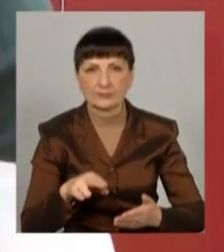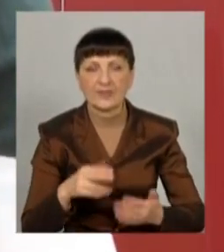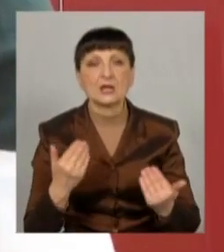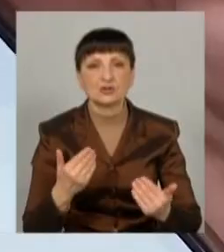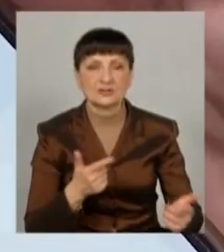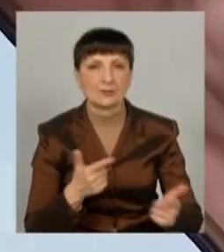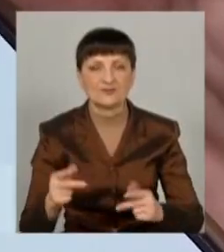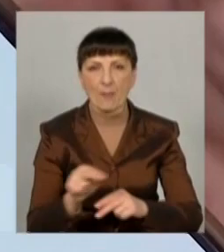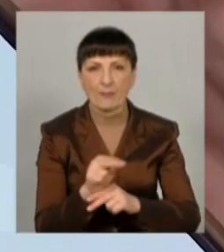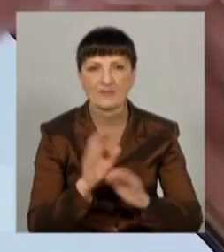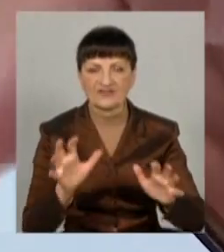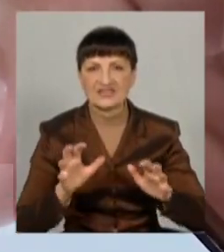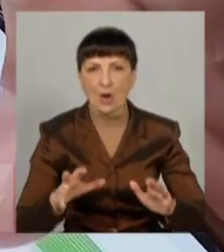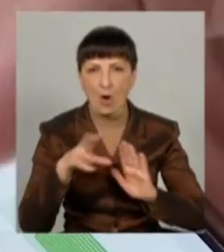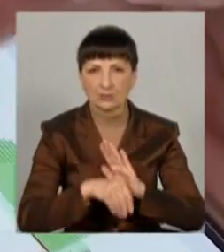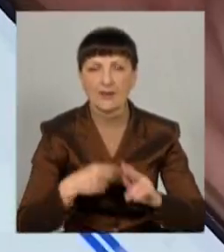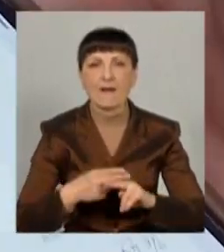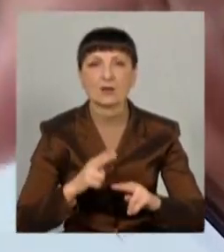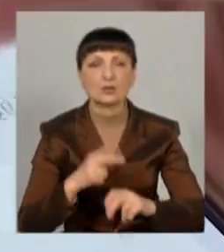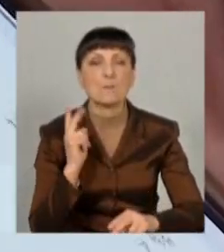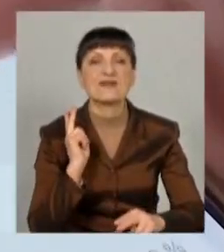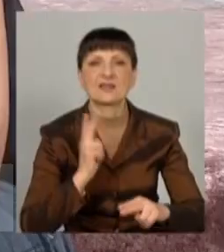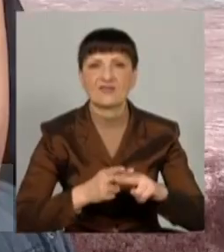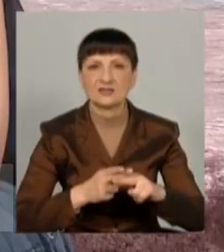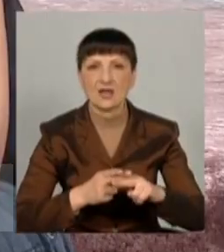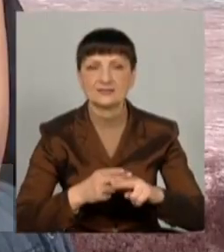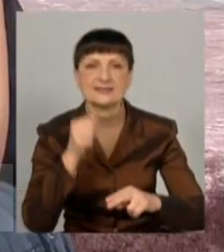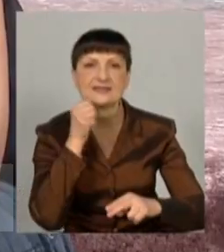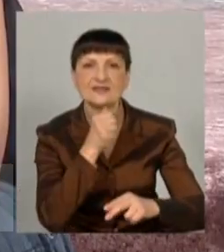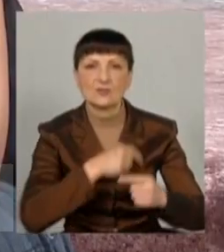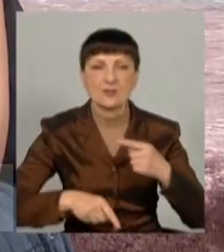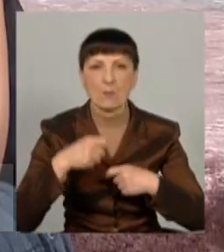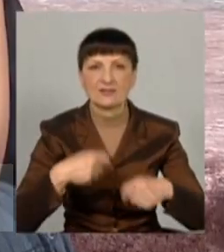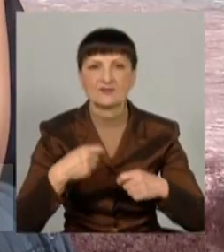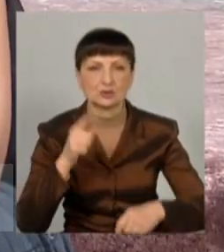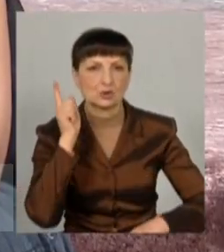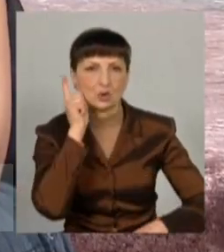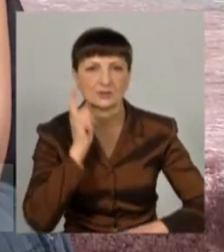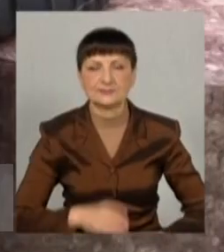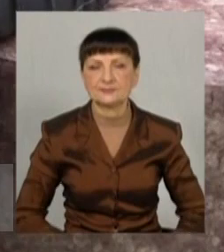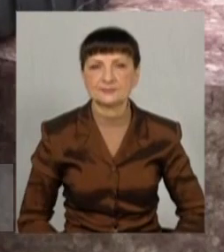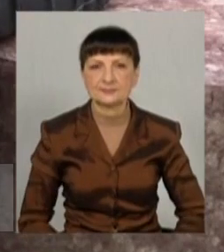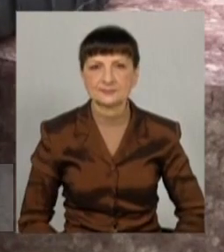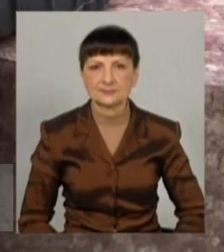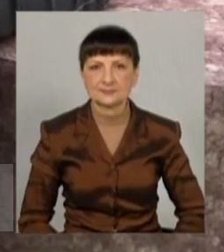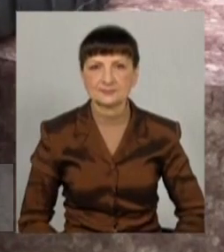Сейчас готовятся поправки в законодательство, которые предотвратят теневой оборот мобильников, сообщил Багдат Мусин.